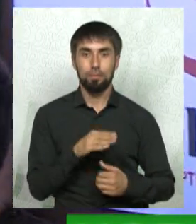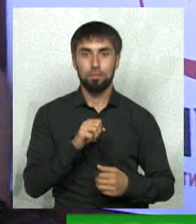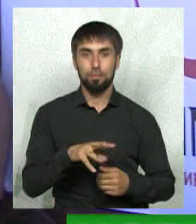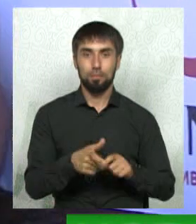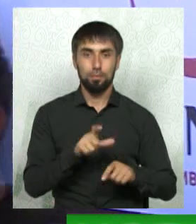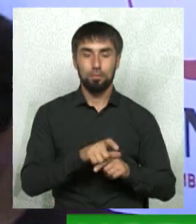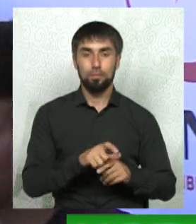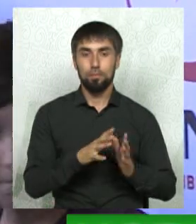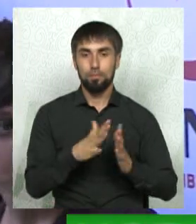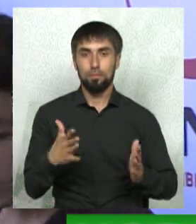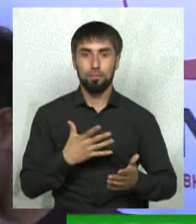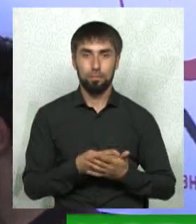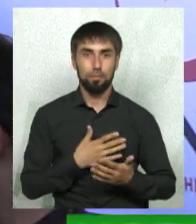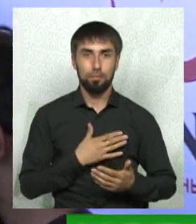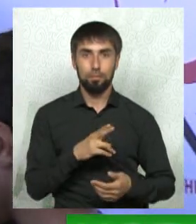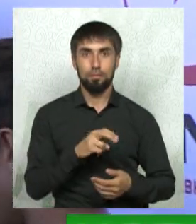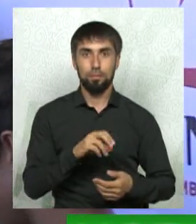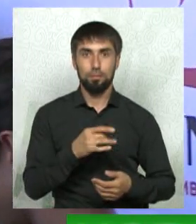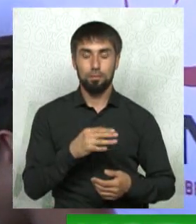очень большая наша делегация.